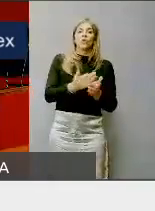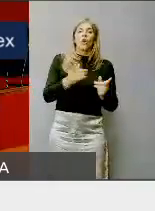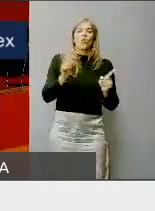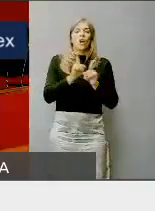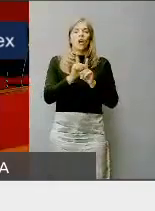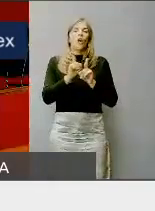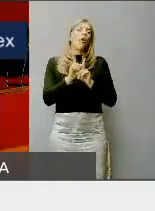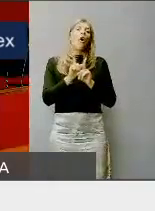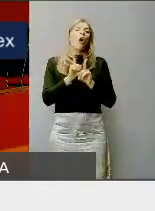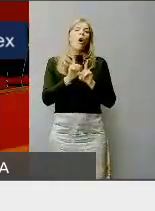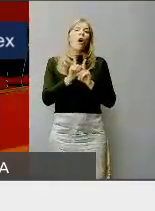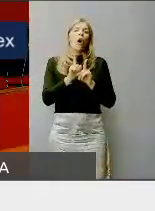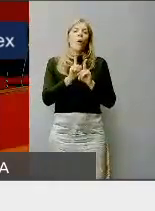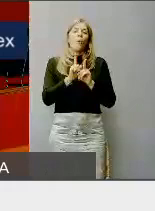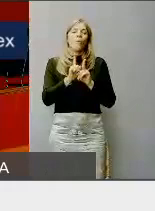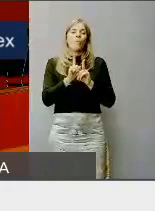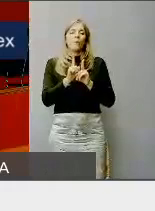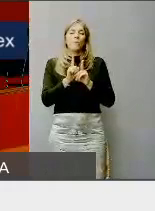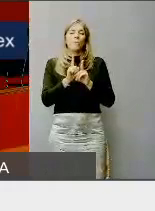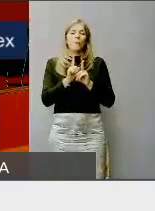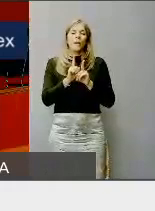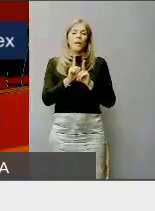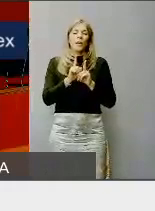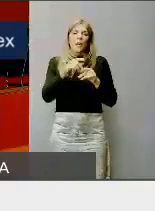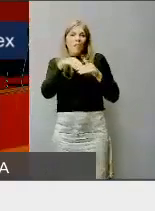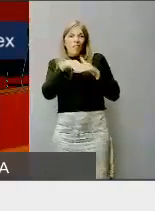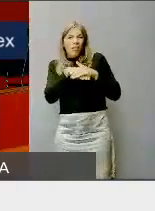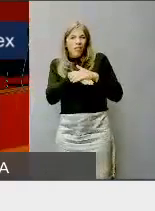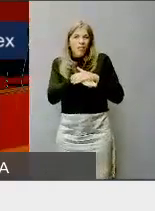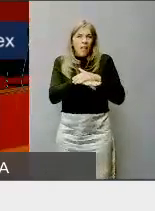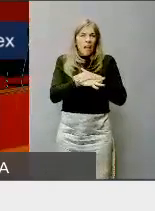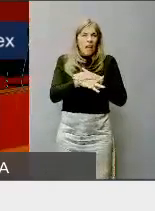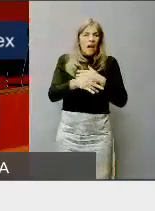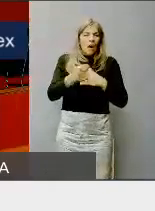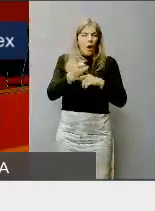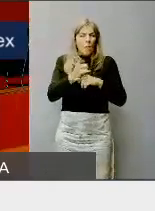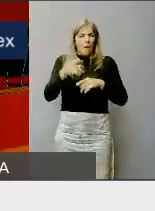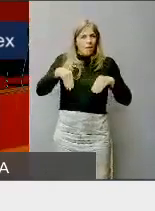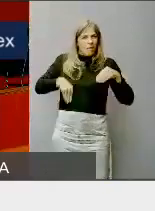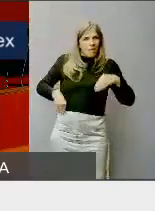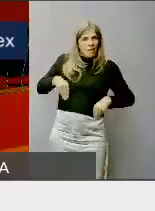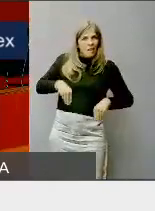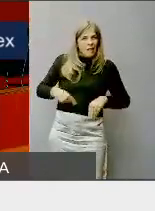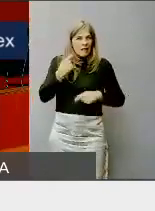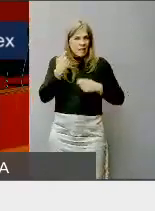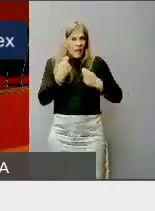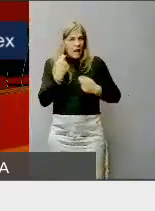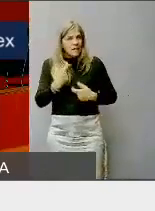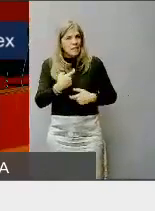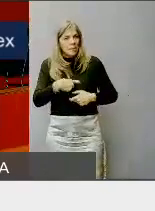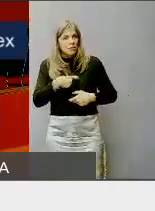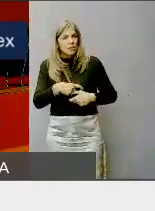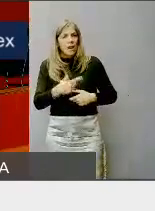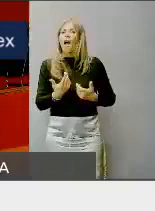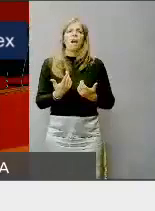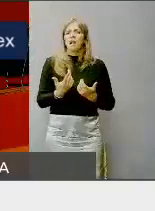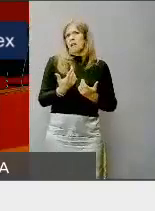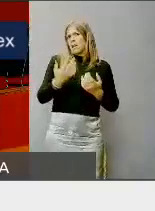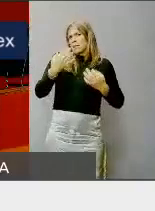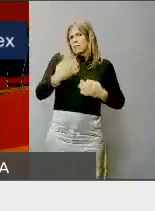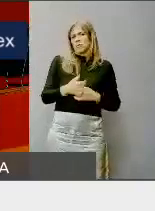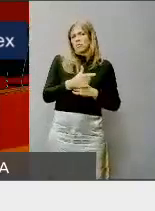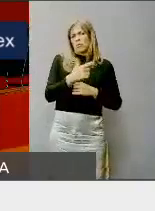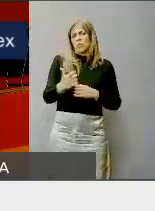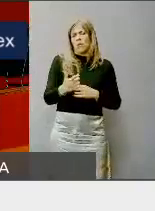una traghetta tura di interesse non è assolutamente io credo che voleva portare sicuramente